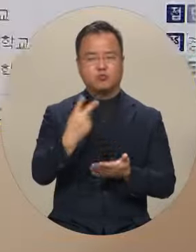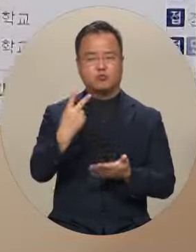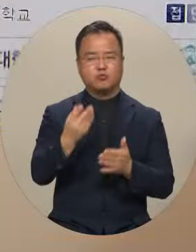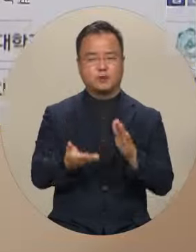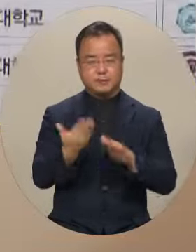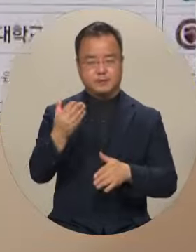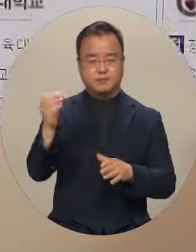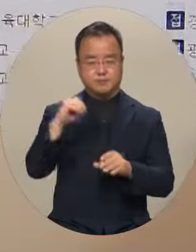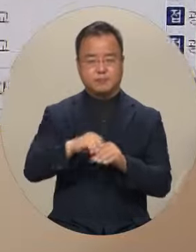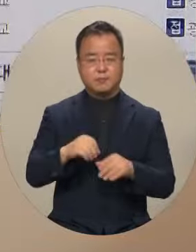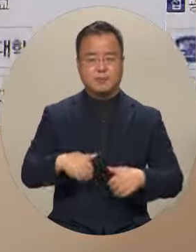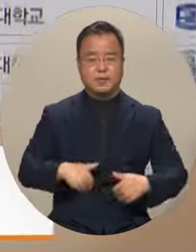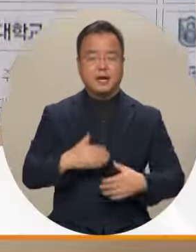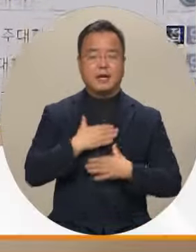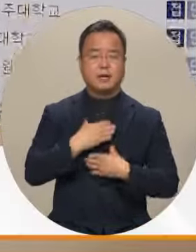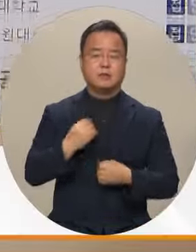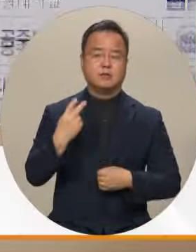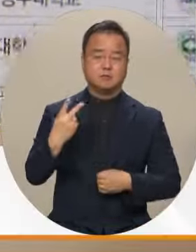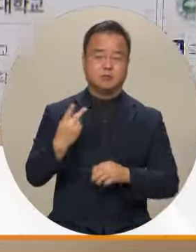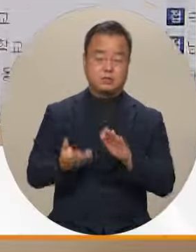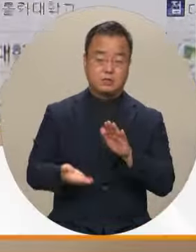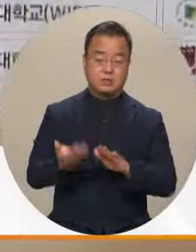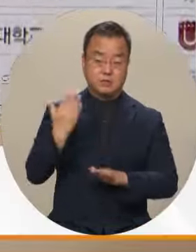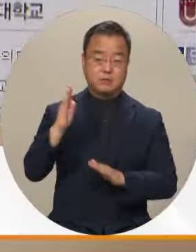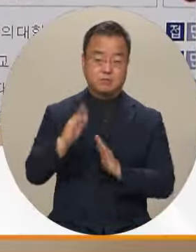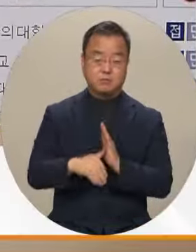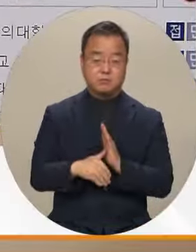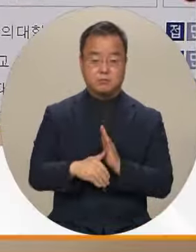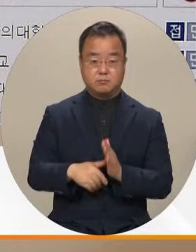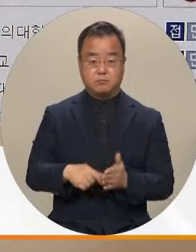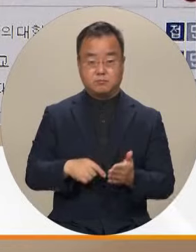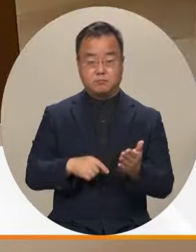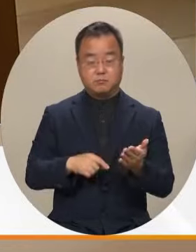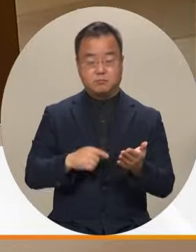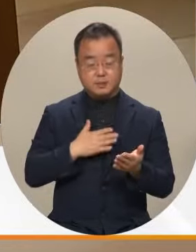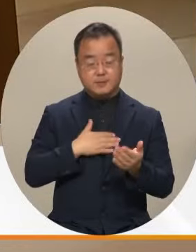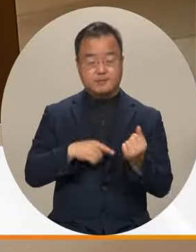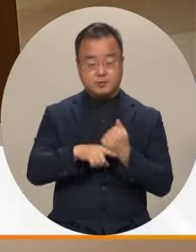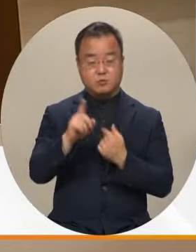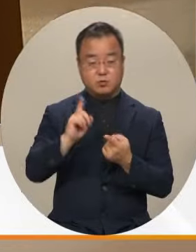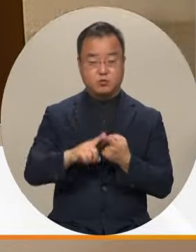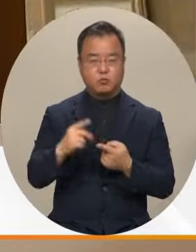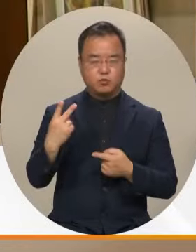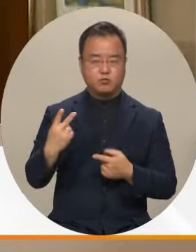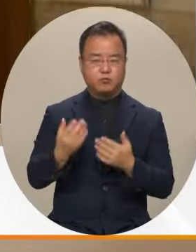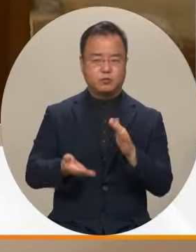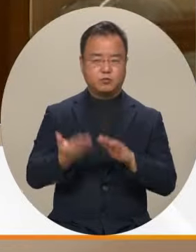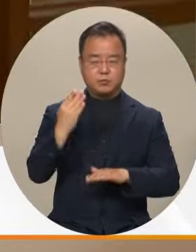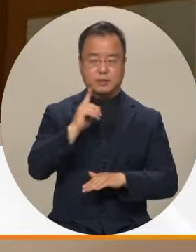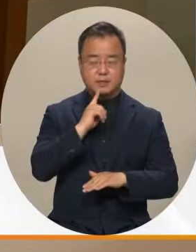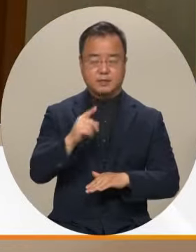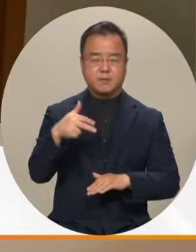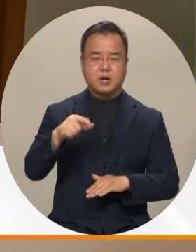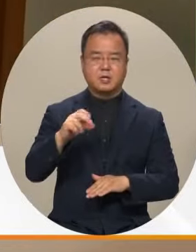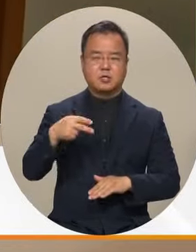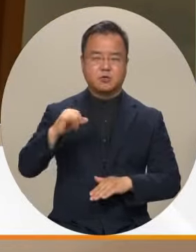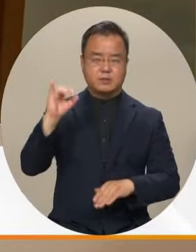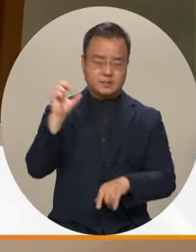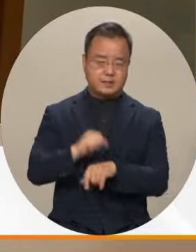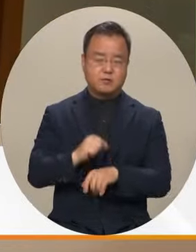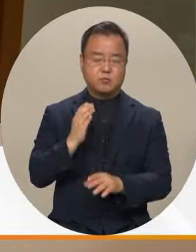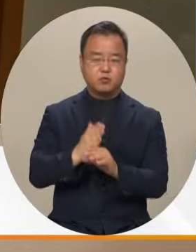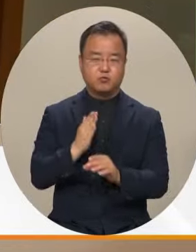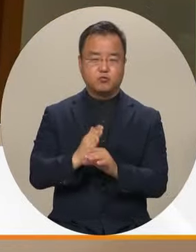포함해야 합니다 안전 두 장 이상을 포함해서 적정 소신 카드를 구성하는 것이고요 반대로 나는 정시의 경쟁력이 있으니까